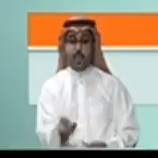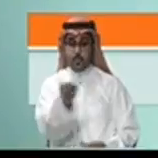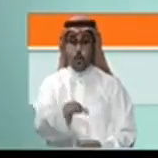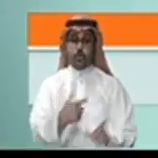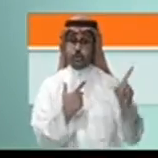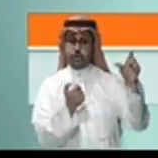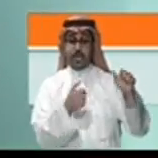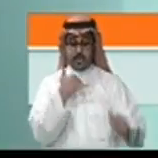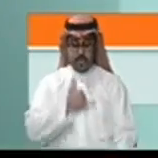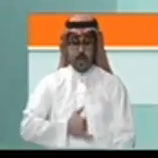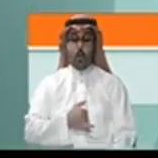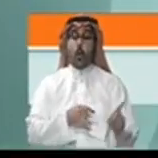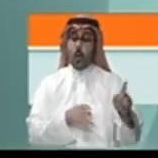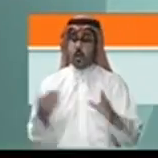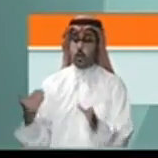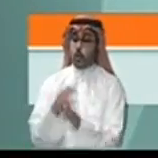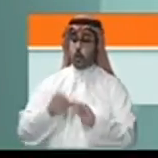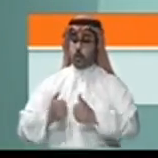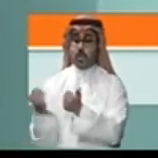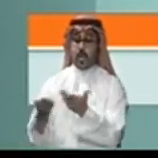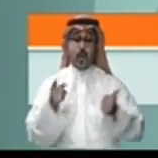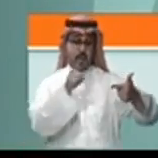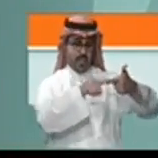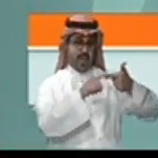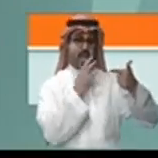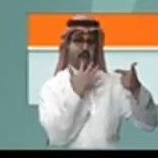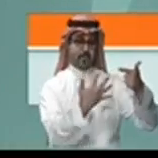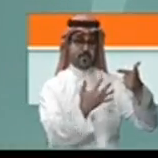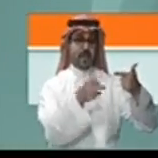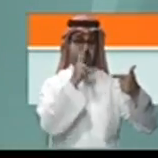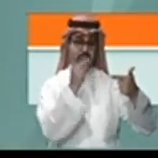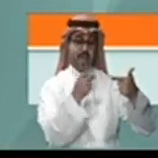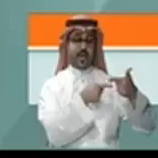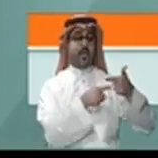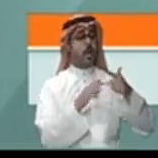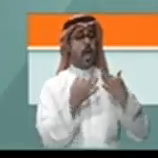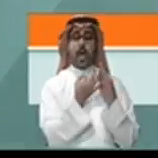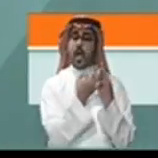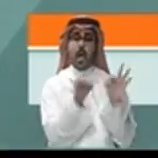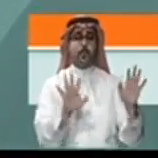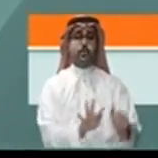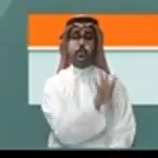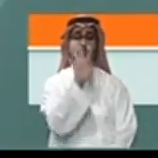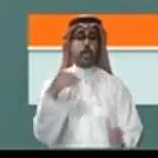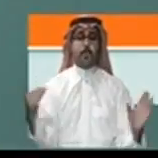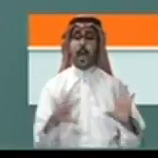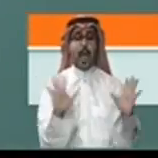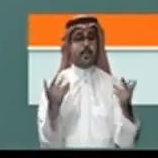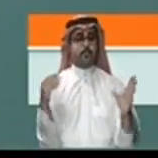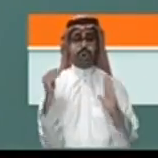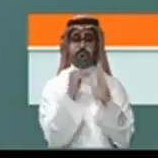العدوان الصفوي البغيض، و500 من أبناء الشعب السوداني على وجه العموم. ولا شك أن هذه